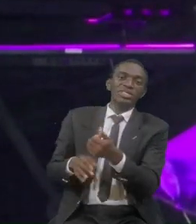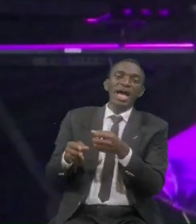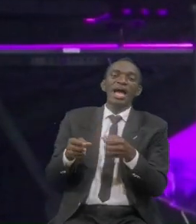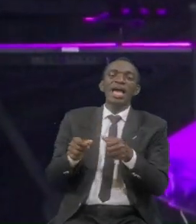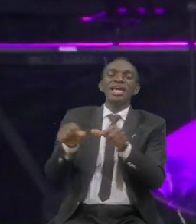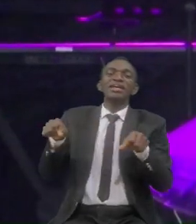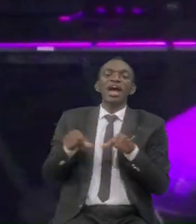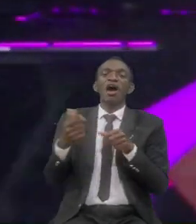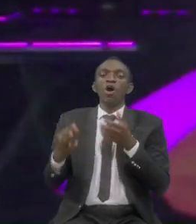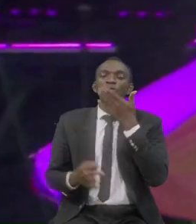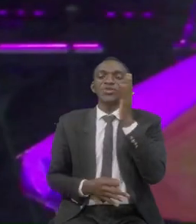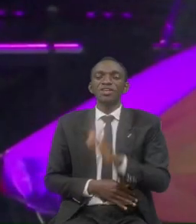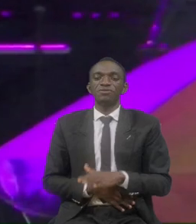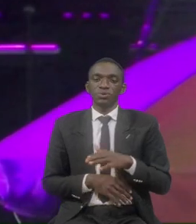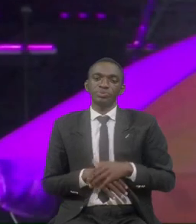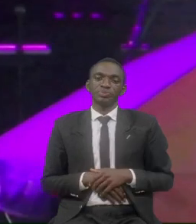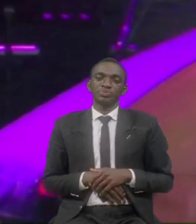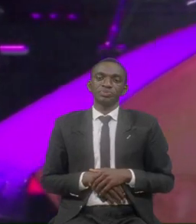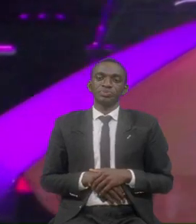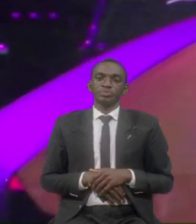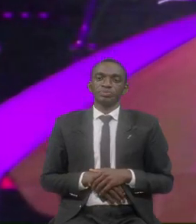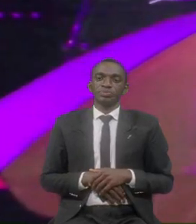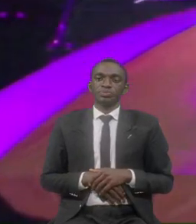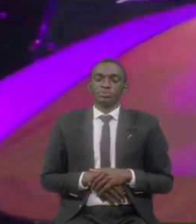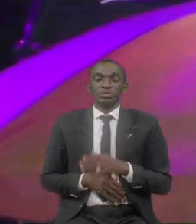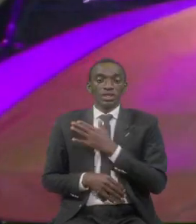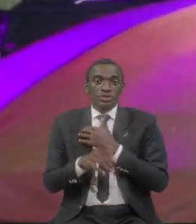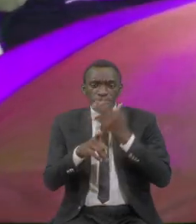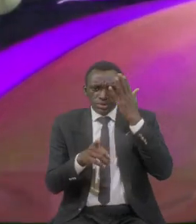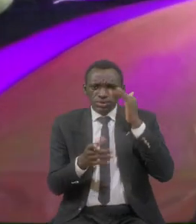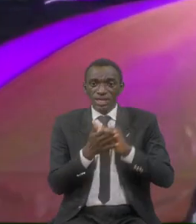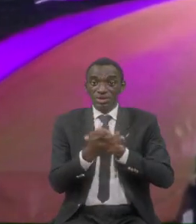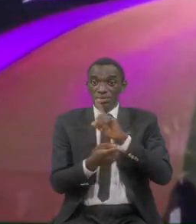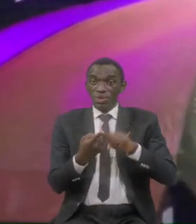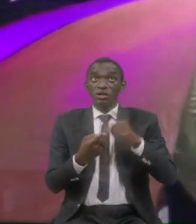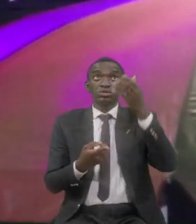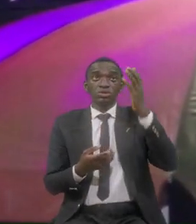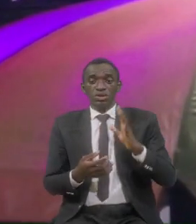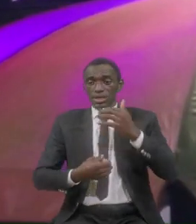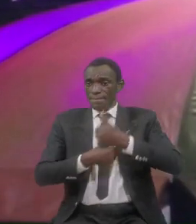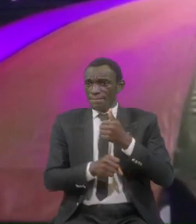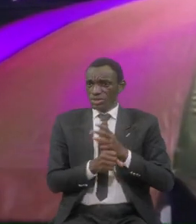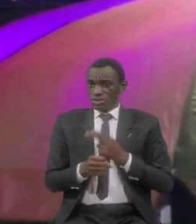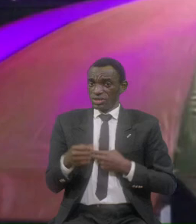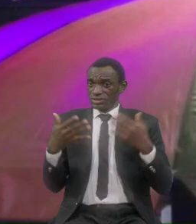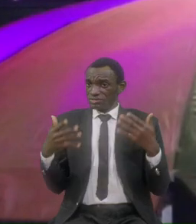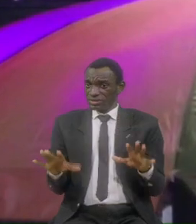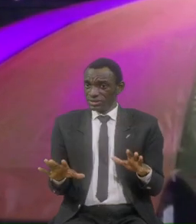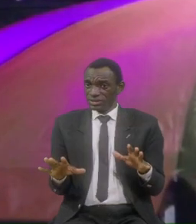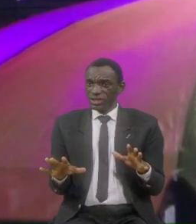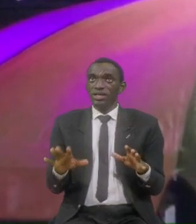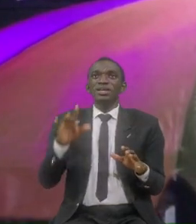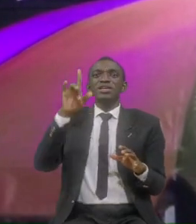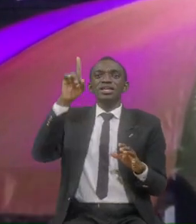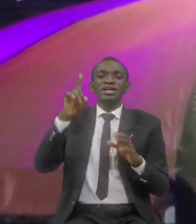pero di ta makalikay sa usa lang kung kadautan ng when God created us, o kingon niya gihimo ta sa Dios, He created us not